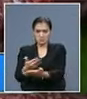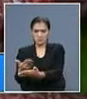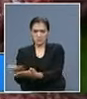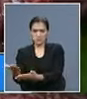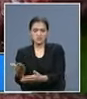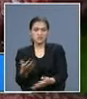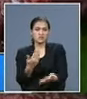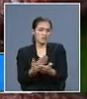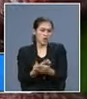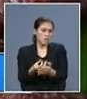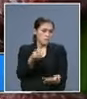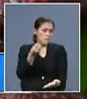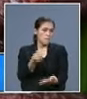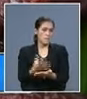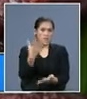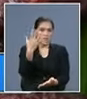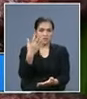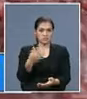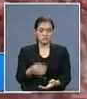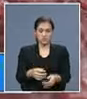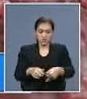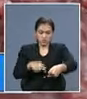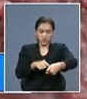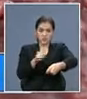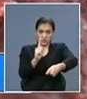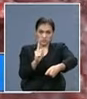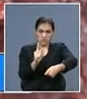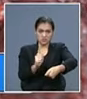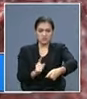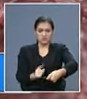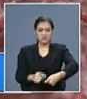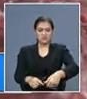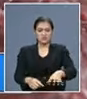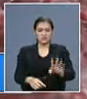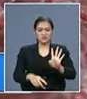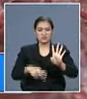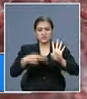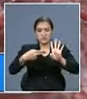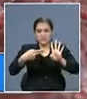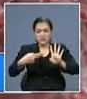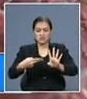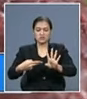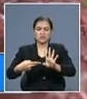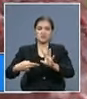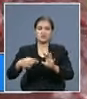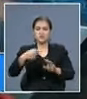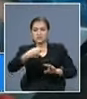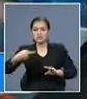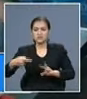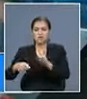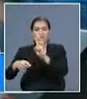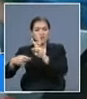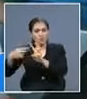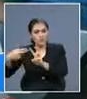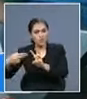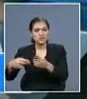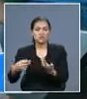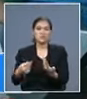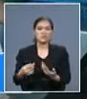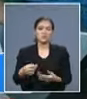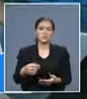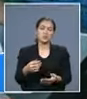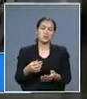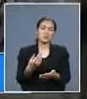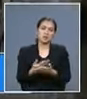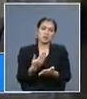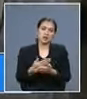ราคาที่สูงถึงตัวละ 4-6 ,000บาทครับเพื่อที่จะส่งกลับไปประเทศจีนก็เลยทำให้ราคาเนื้อวัวควายในไทยนั้นสูงขึ้นทีเดียว